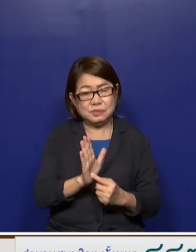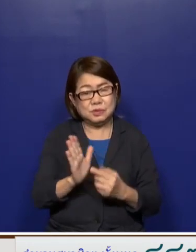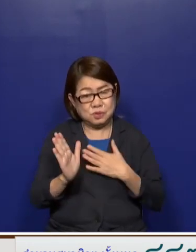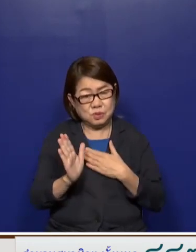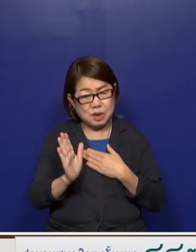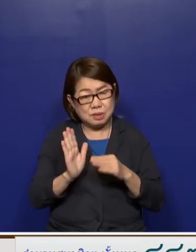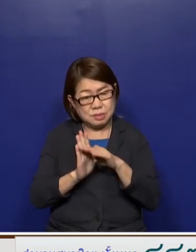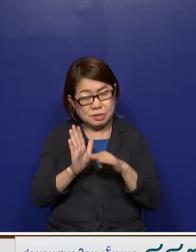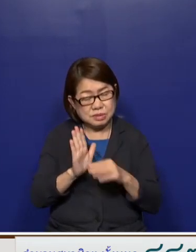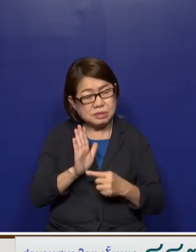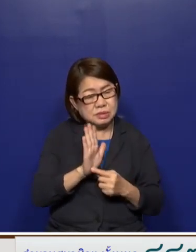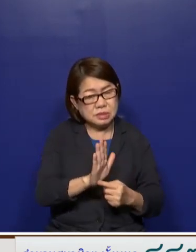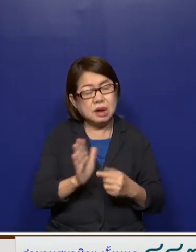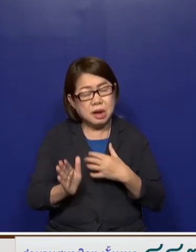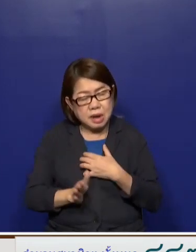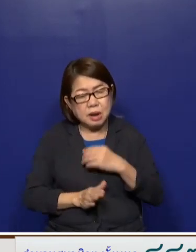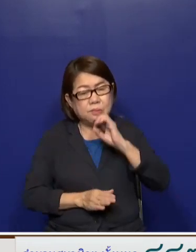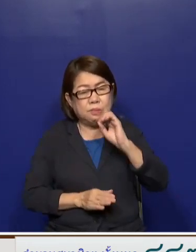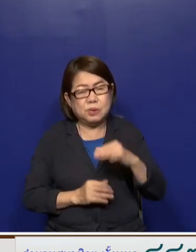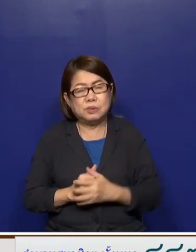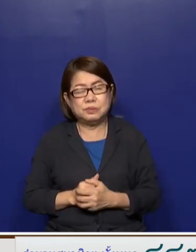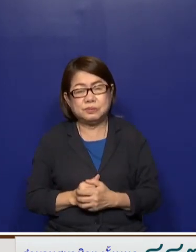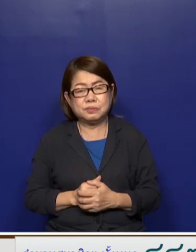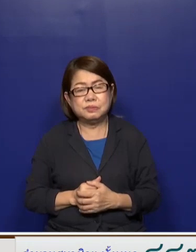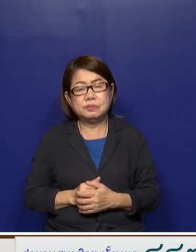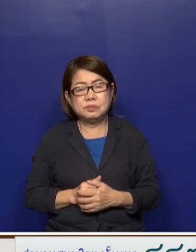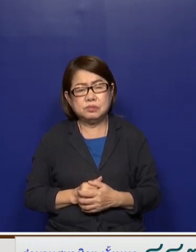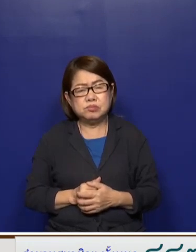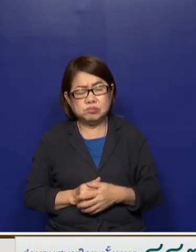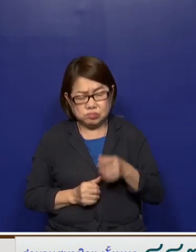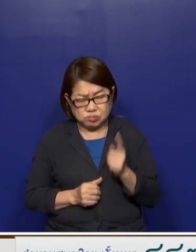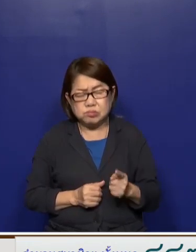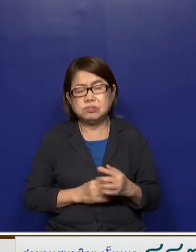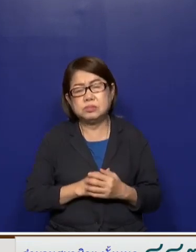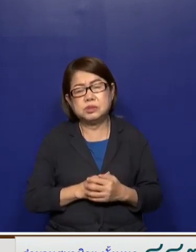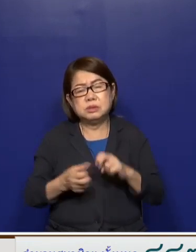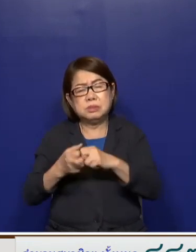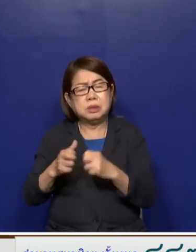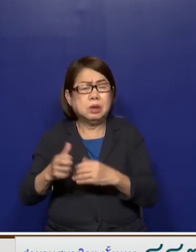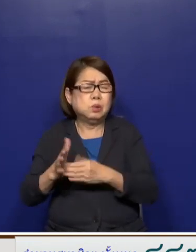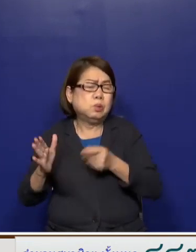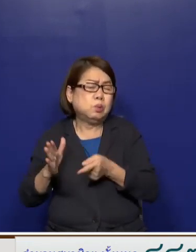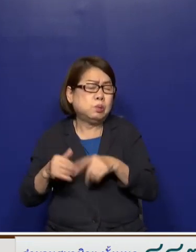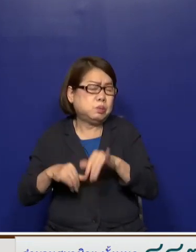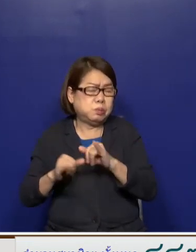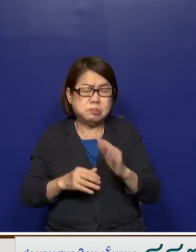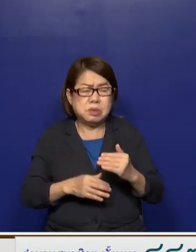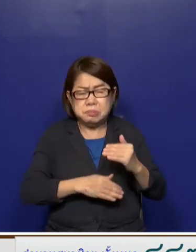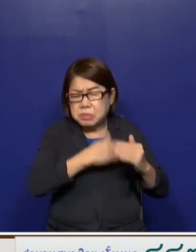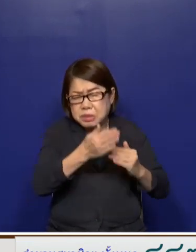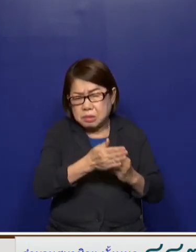าก็เพื่อที่จะได้พูดว่าเราต้องกล้าที่จะก้าวข้ามปัญหาอุปสรรคและความคิดเก่